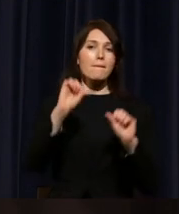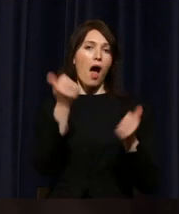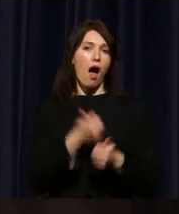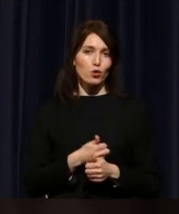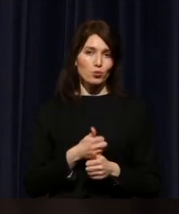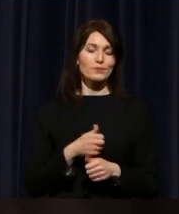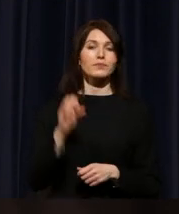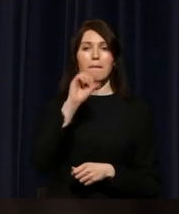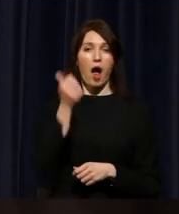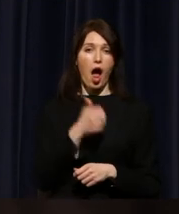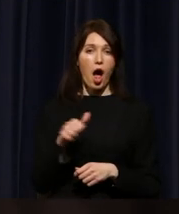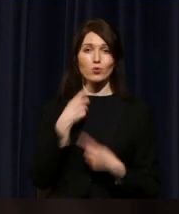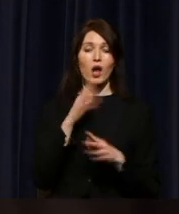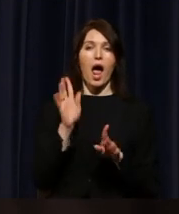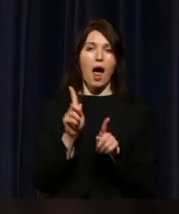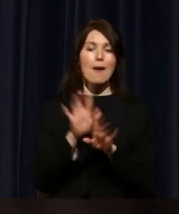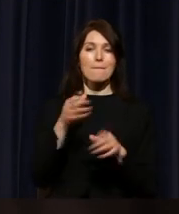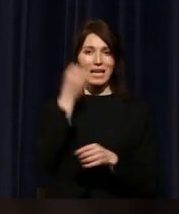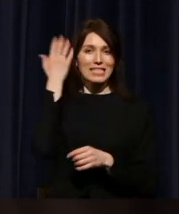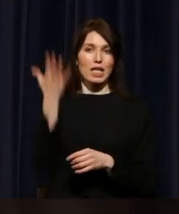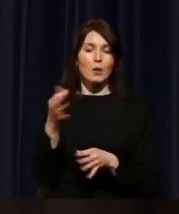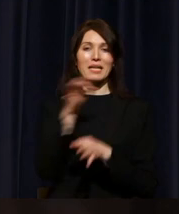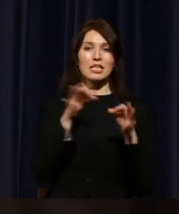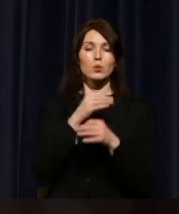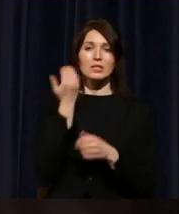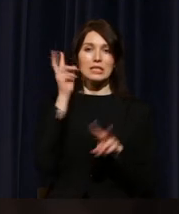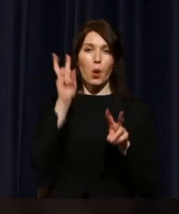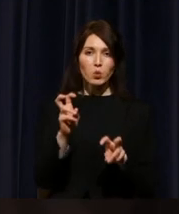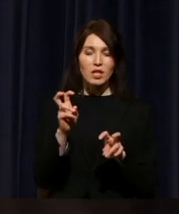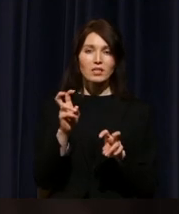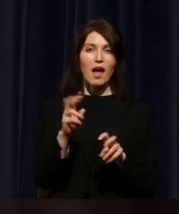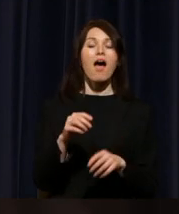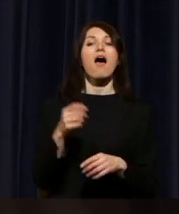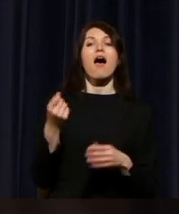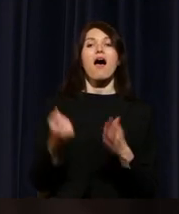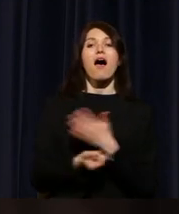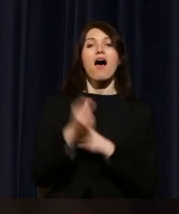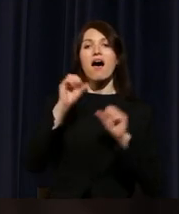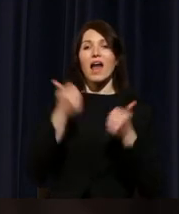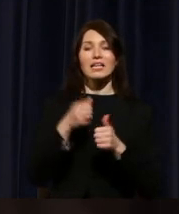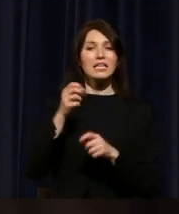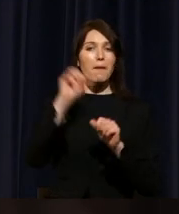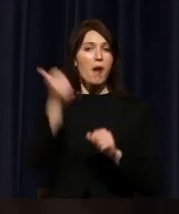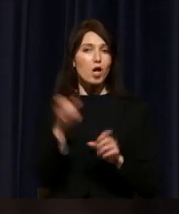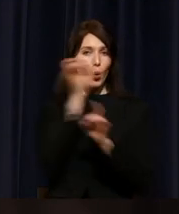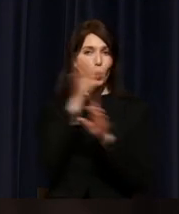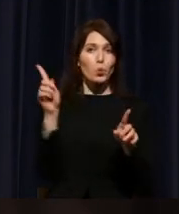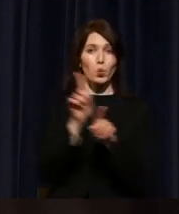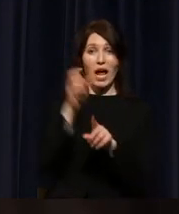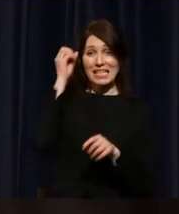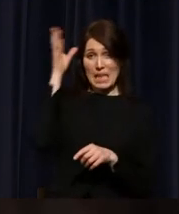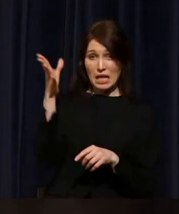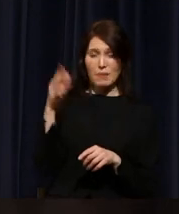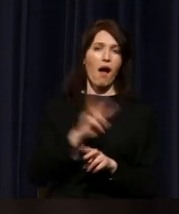mākslu un par arī izglītību. Diskusijas augsies radīts mākslai, kultūrai un izglītībai.